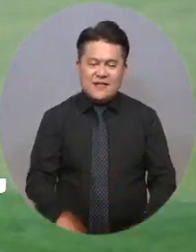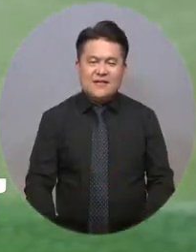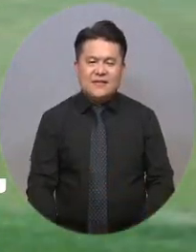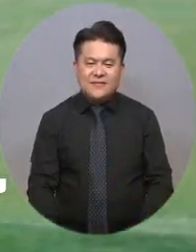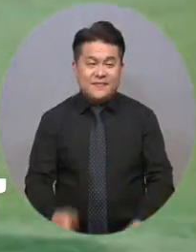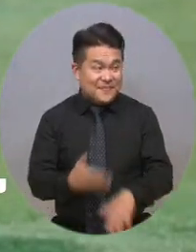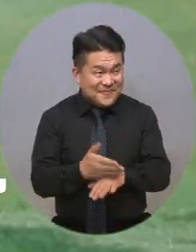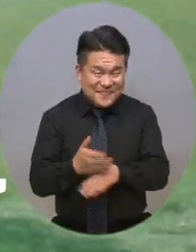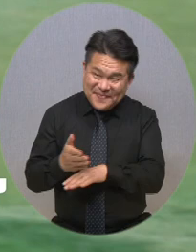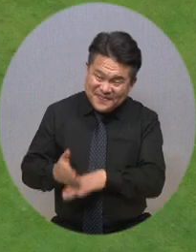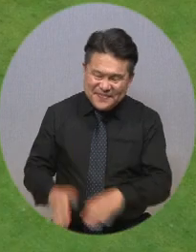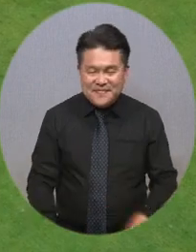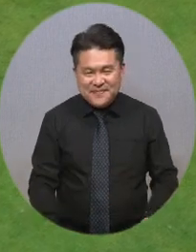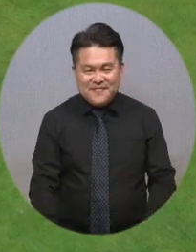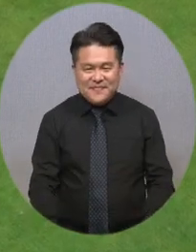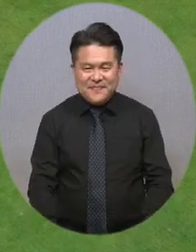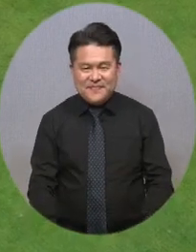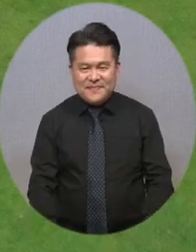감사합니다.